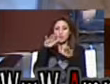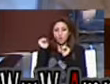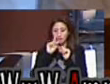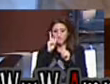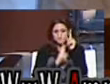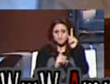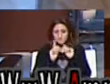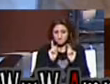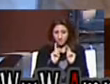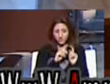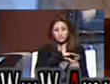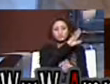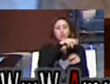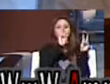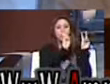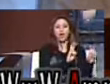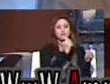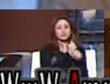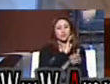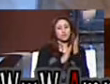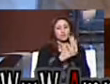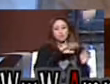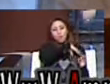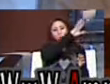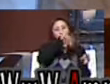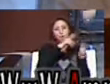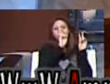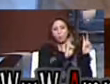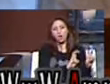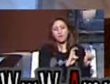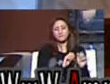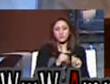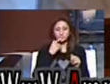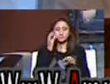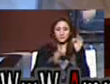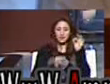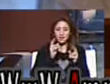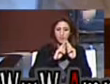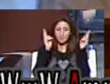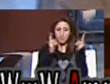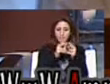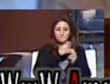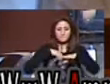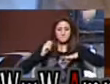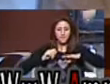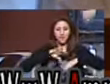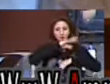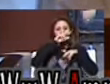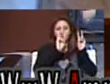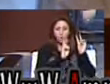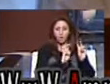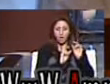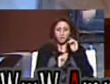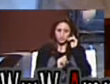من اعضاء النيابه العامه ليتخذ مجلس القضاء الاعلى ما يراه مناسبا حيال حل الازمه. نناشد جميع المسؤولين داخل المؤسسه